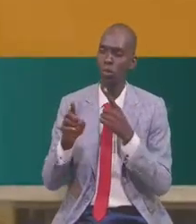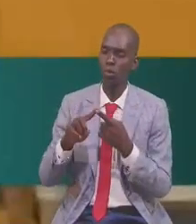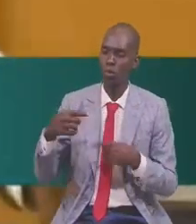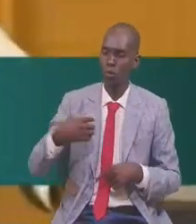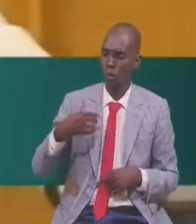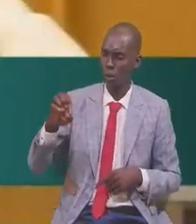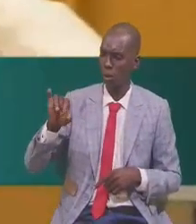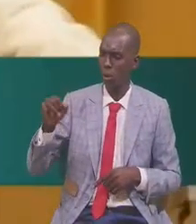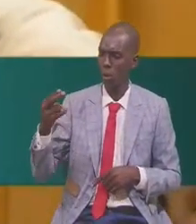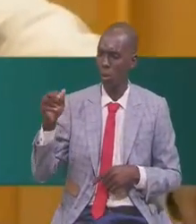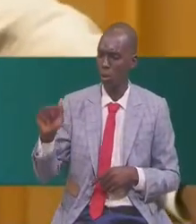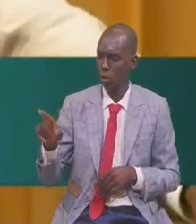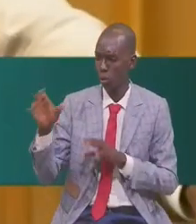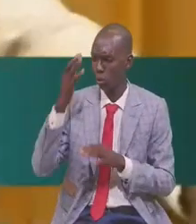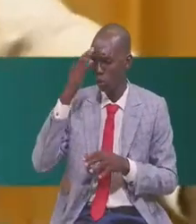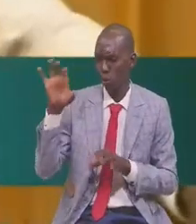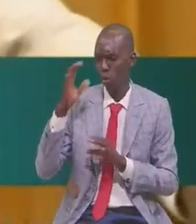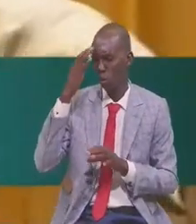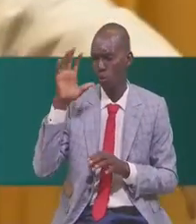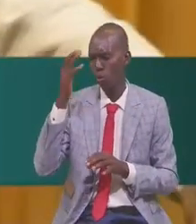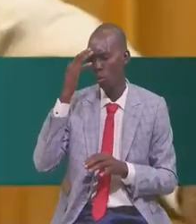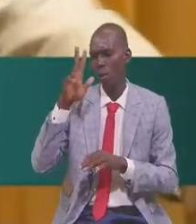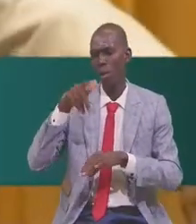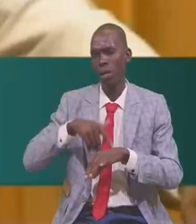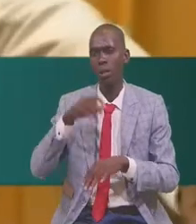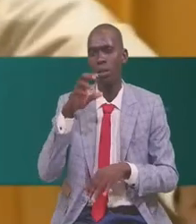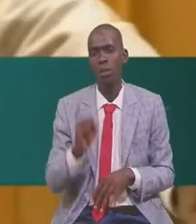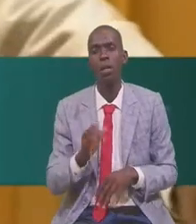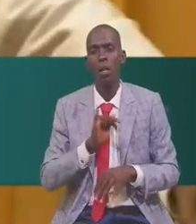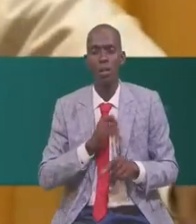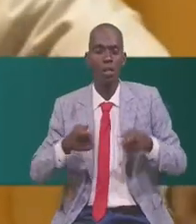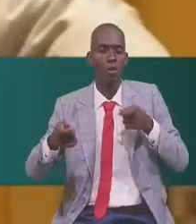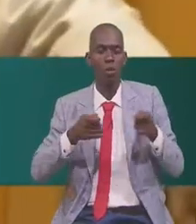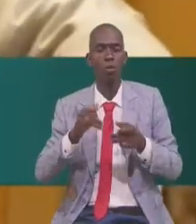Est-ce que tu sais? En trois endroits. Donc je dois dompter ces langues